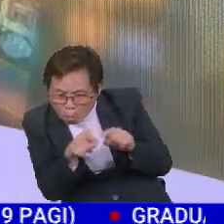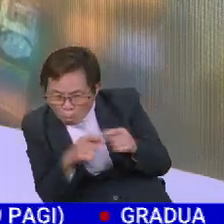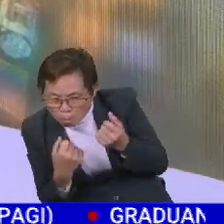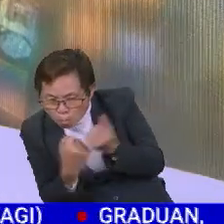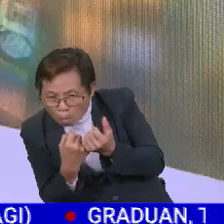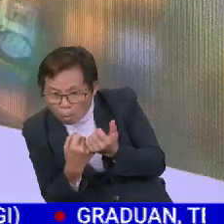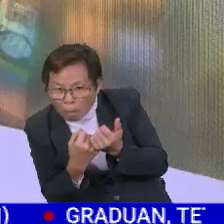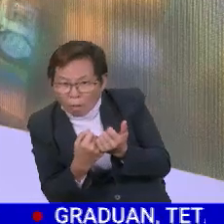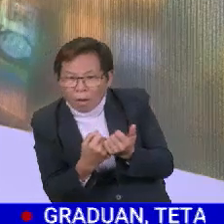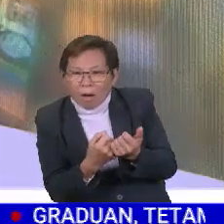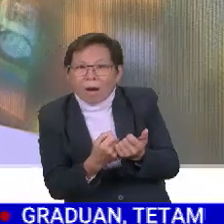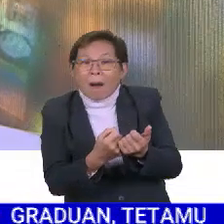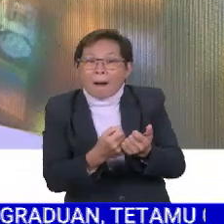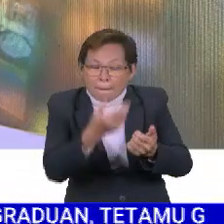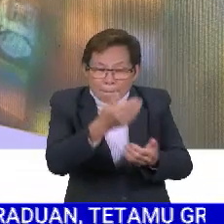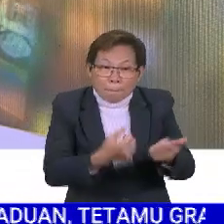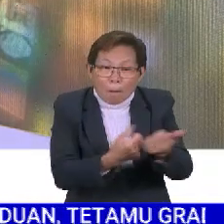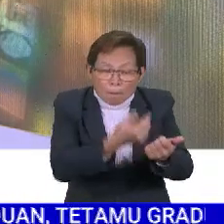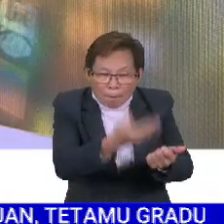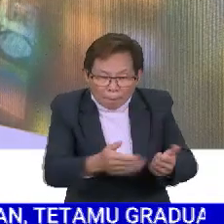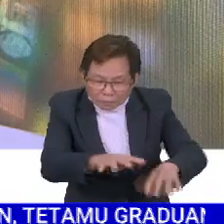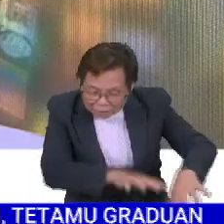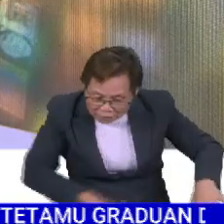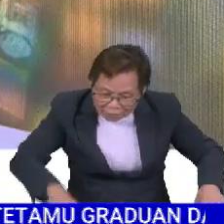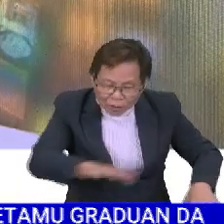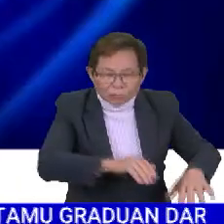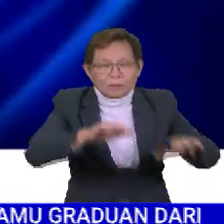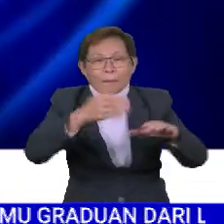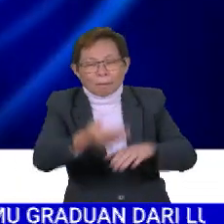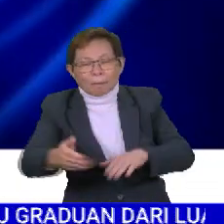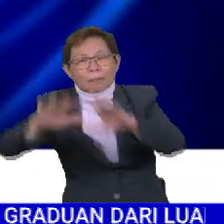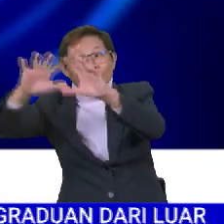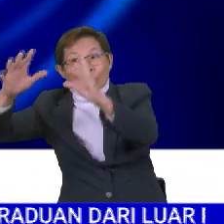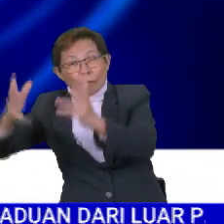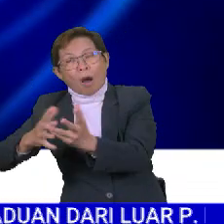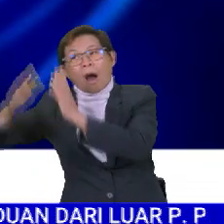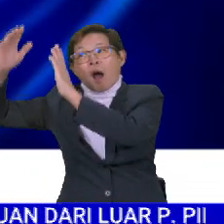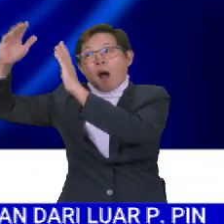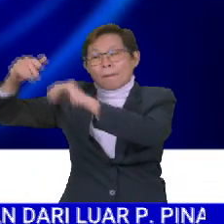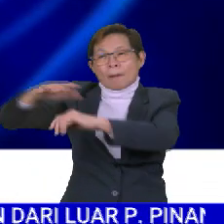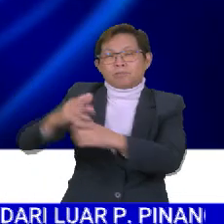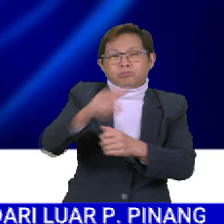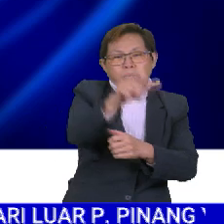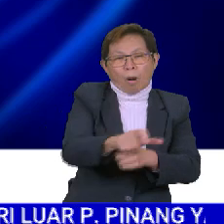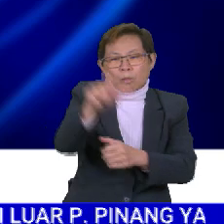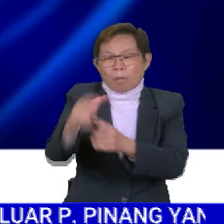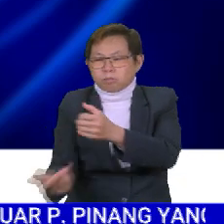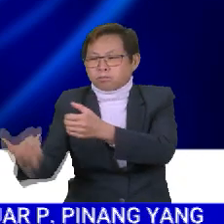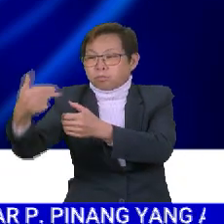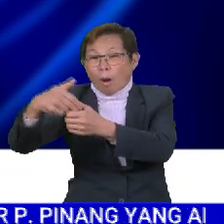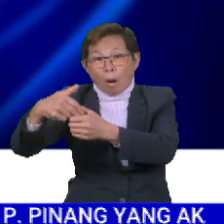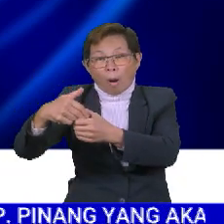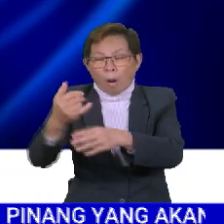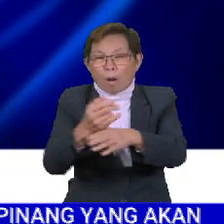menyokong rantaian bekalan serantau dan global beliau berharap sesi libat urus bersama peserta